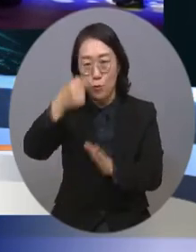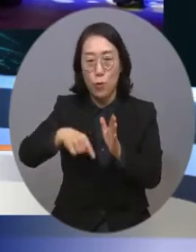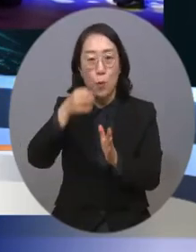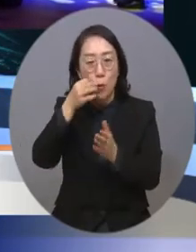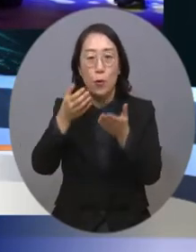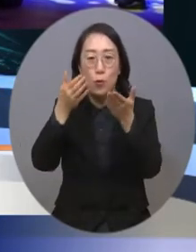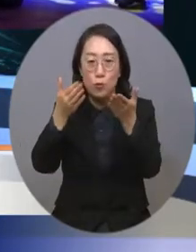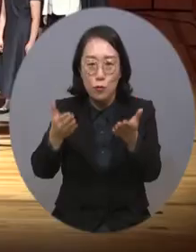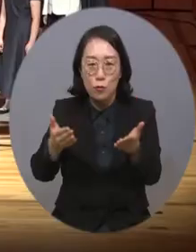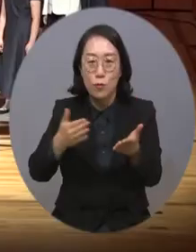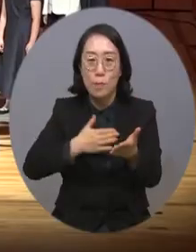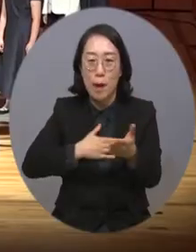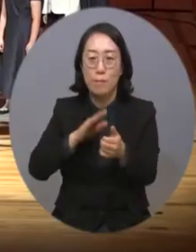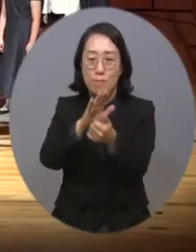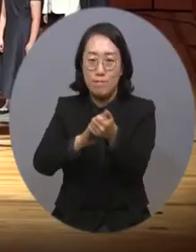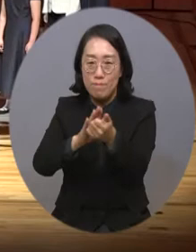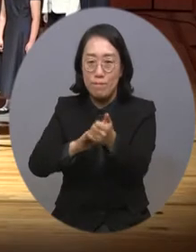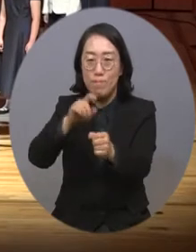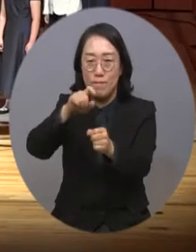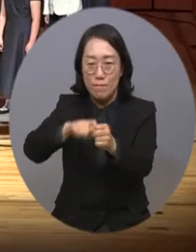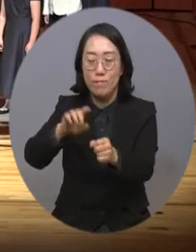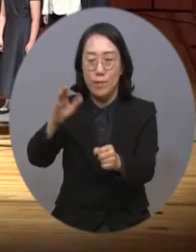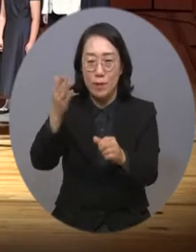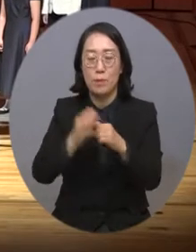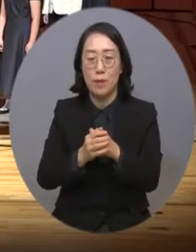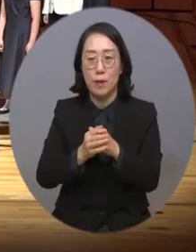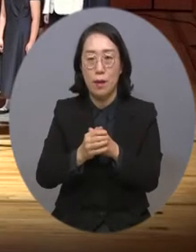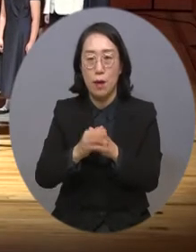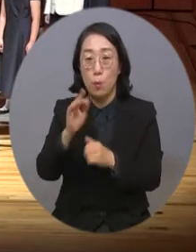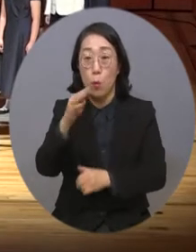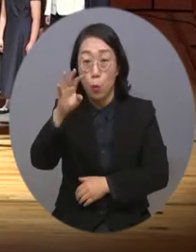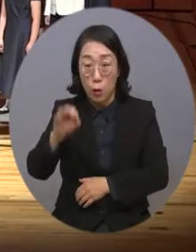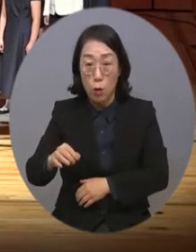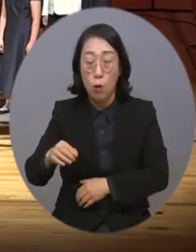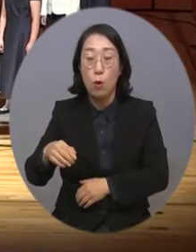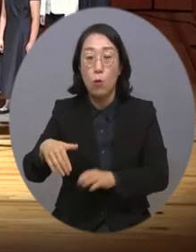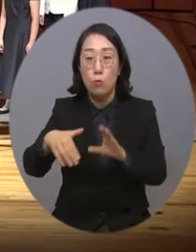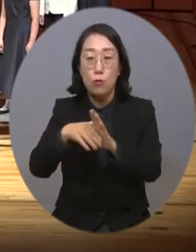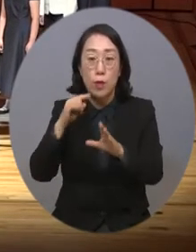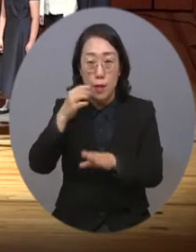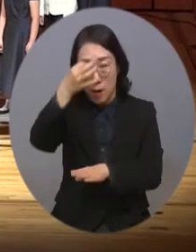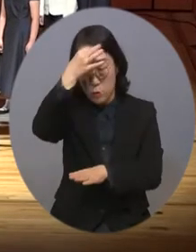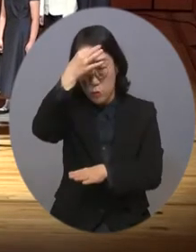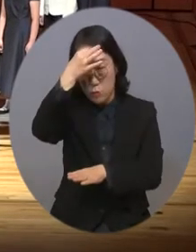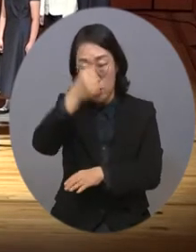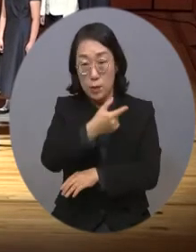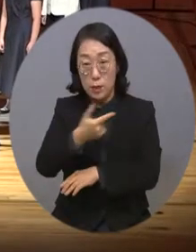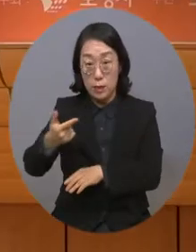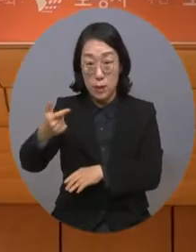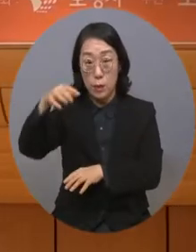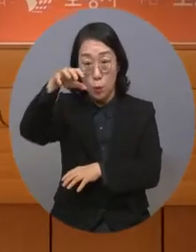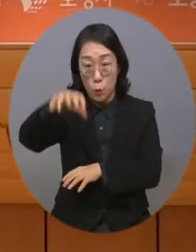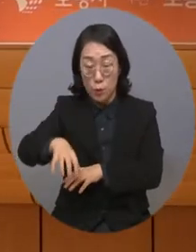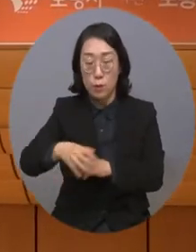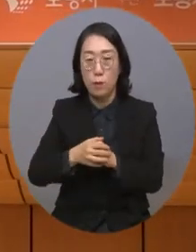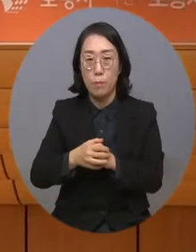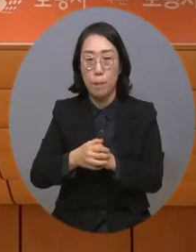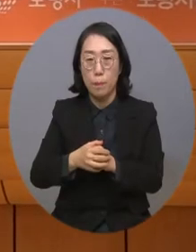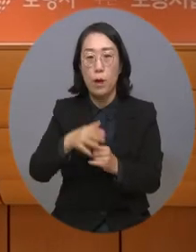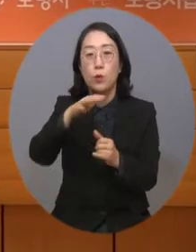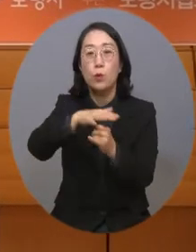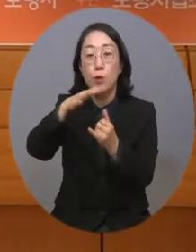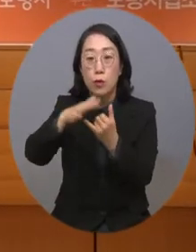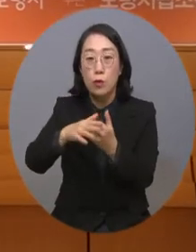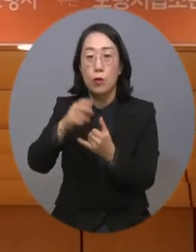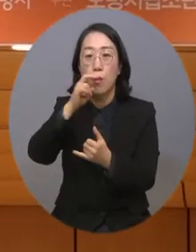선물했습니다 지난 23일 보령 문화예술회관 대공연장에서 제 식구의 보령 시립 소년 소녀 합창단